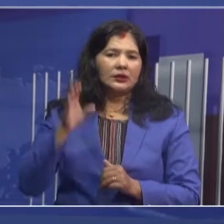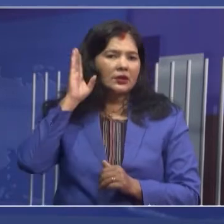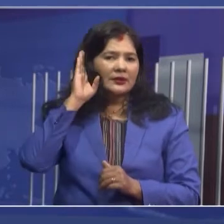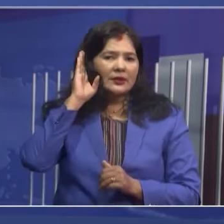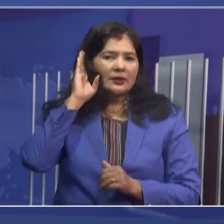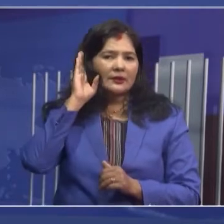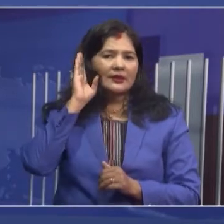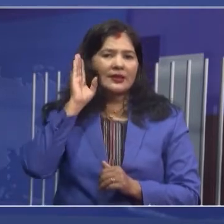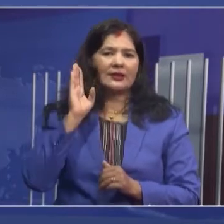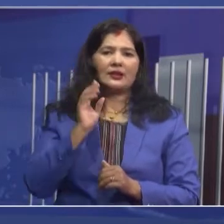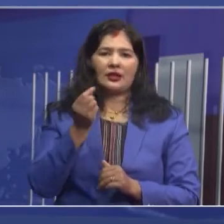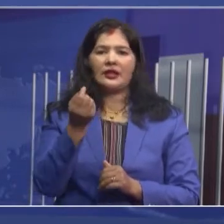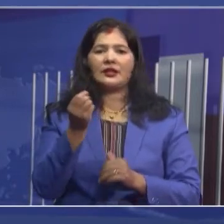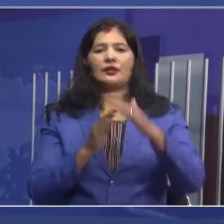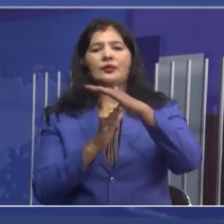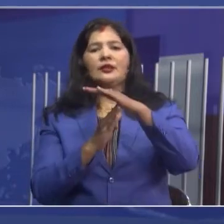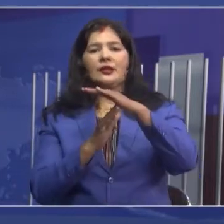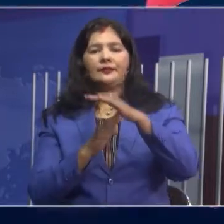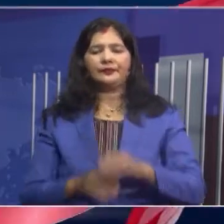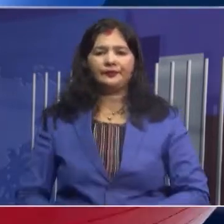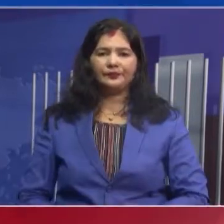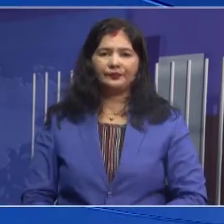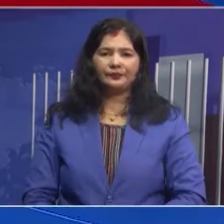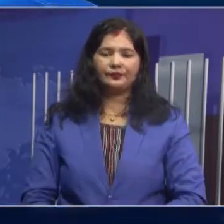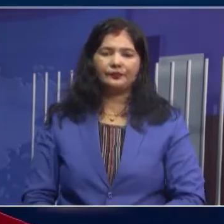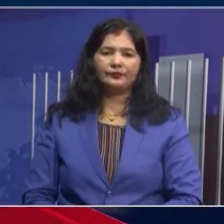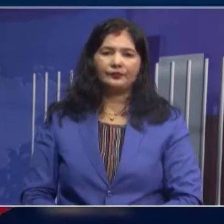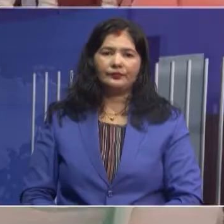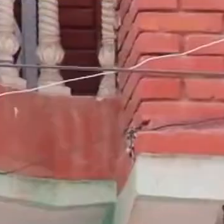समाचारको क्रम जारी नै छ, अहिलेलाई एकैछिनको विश्राम।